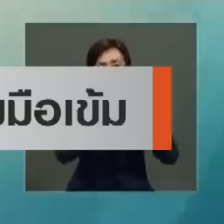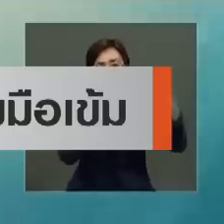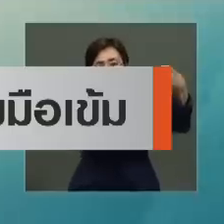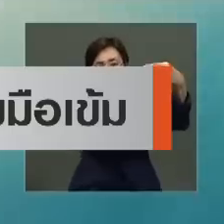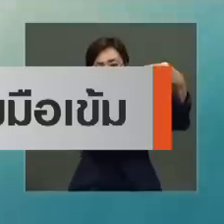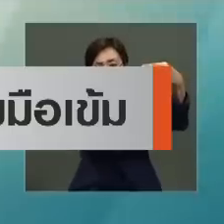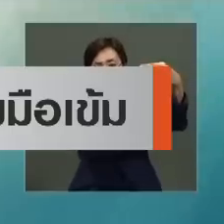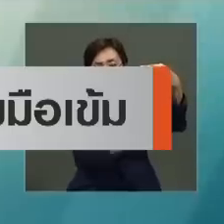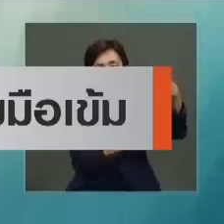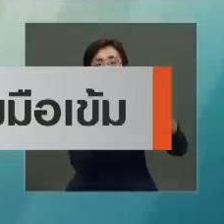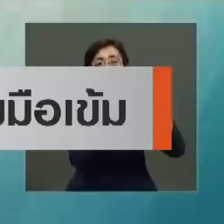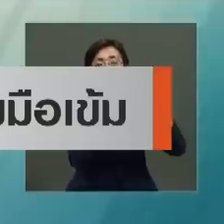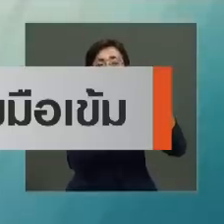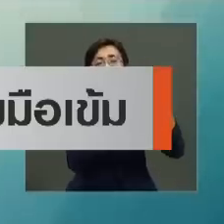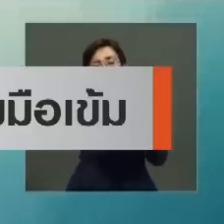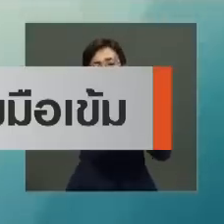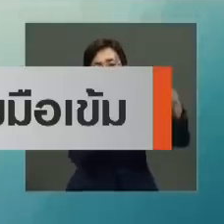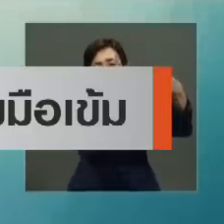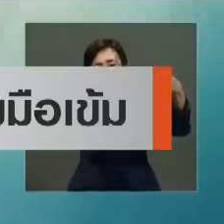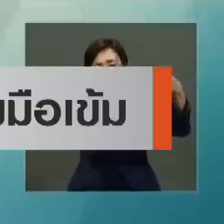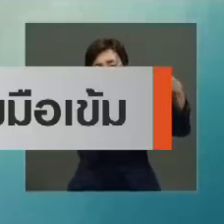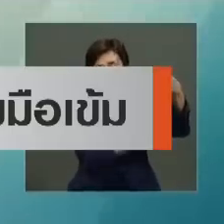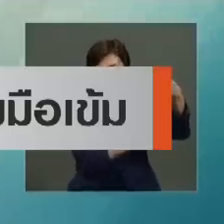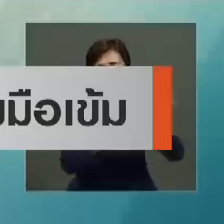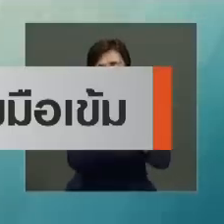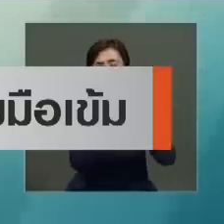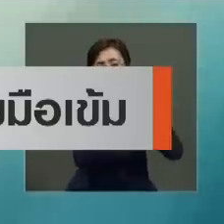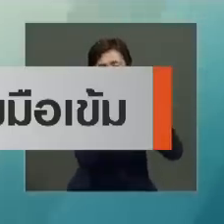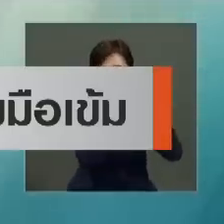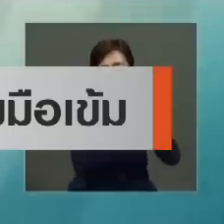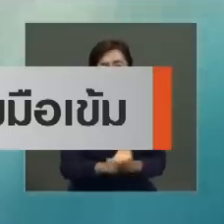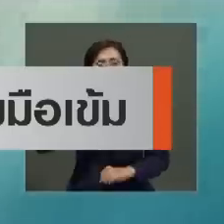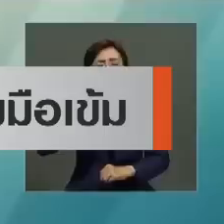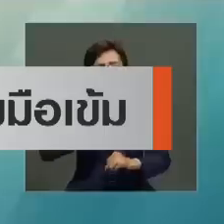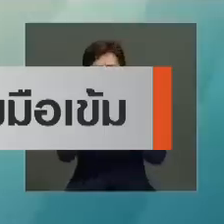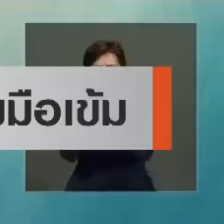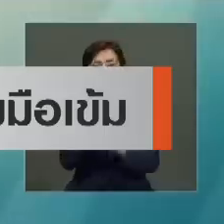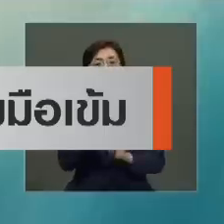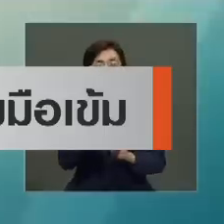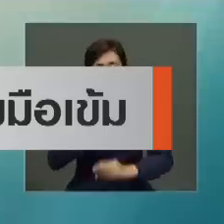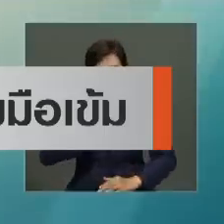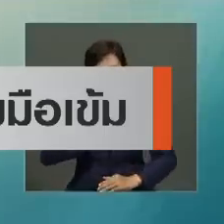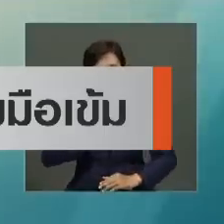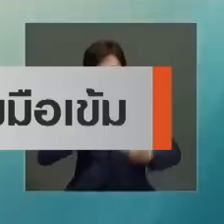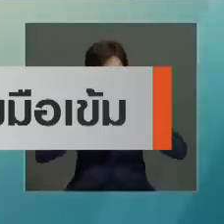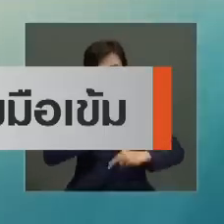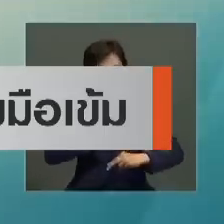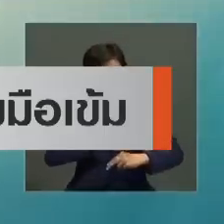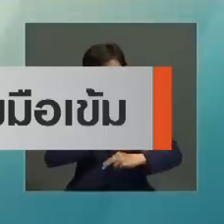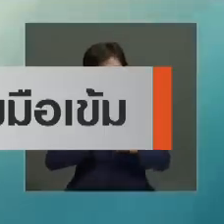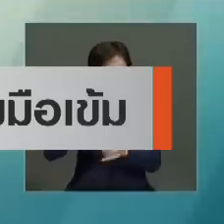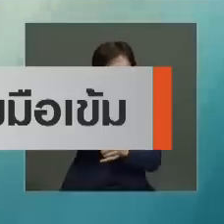11:00นนี่หมายถึงในกรุงเทพฯนะครับคนก็เลยกังวลใจเลยครับว่าเมื่อผ่อนคลายแบบนี้ตัวเลขผู้ติดเชื้อจะกลับมาสูงหรือเปล่านะครับ